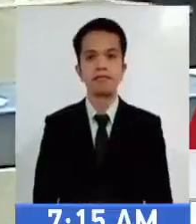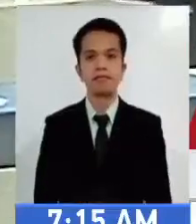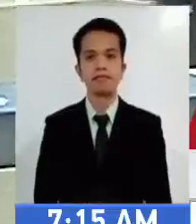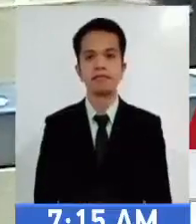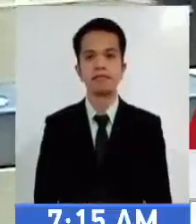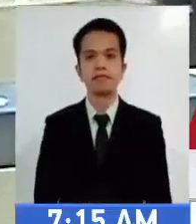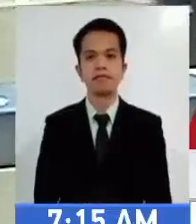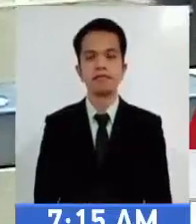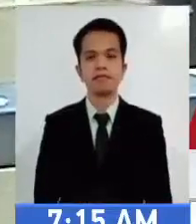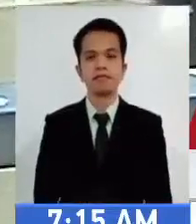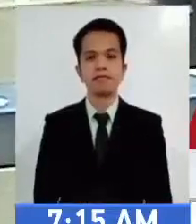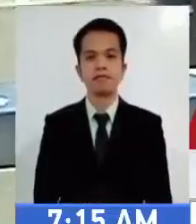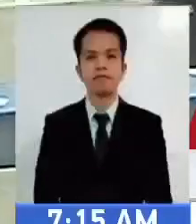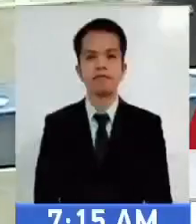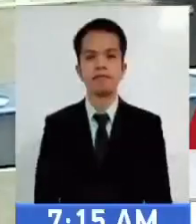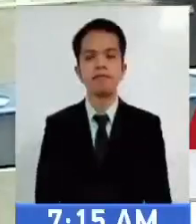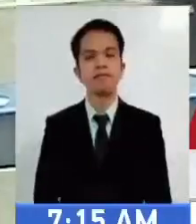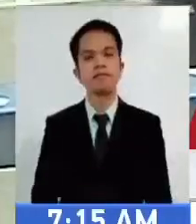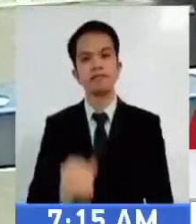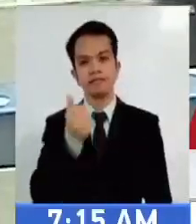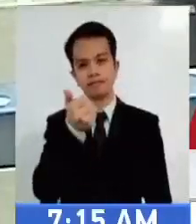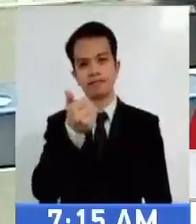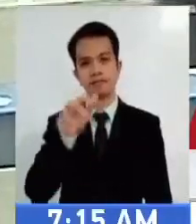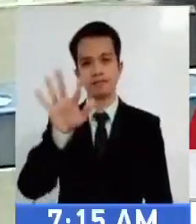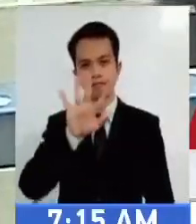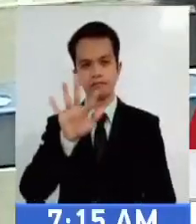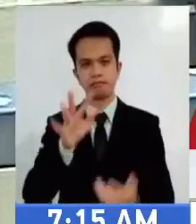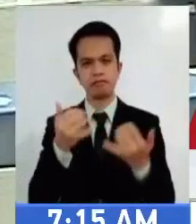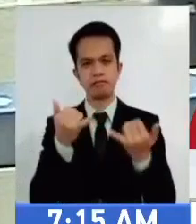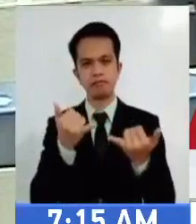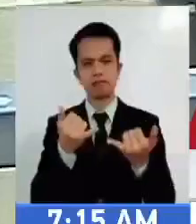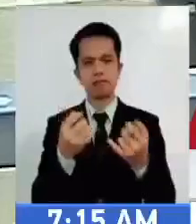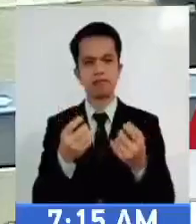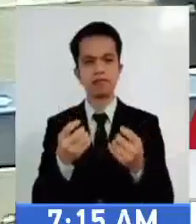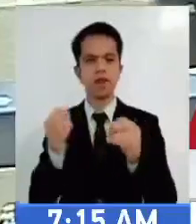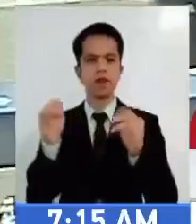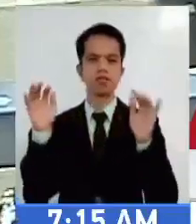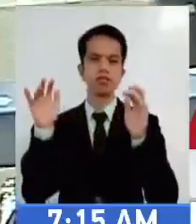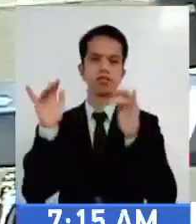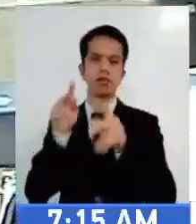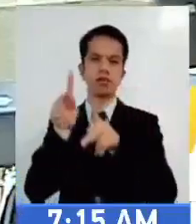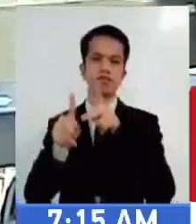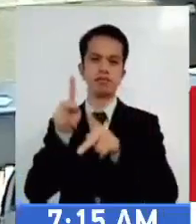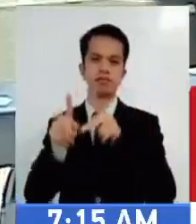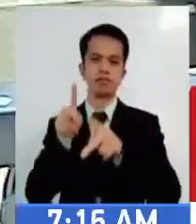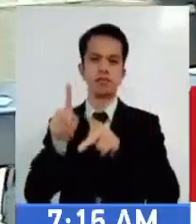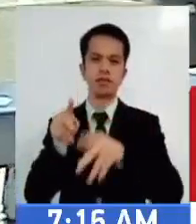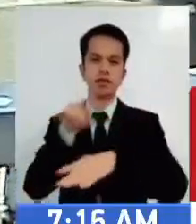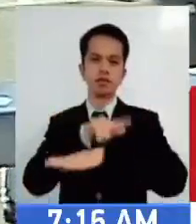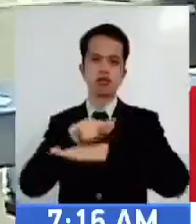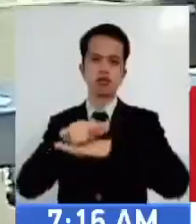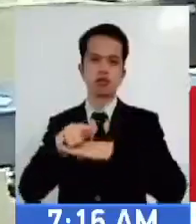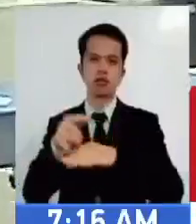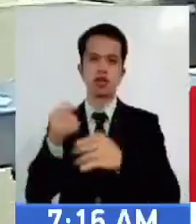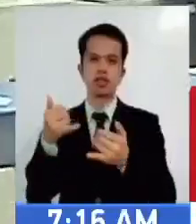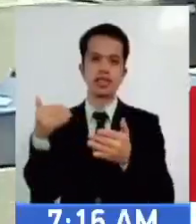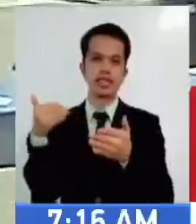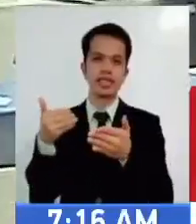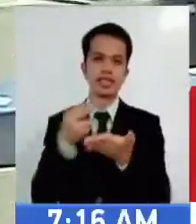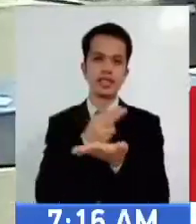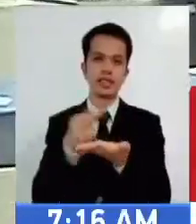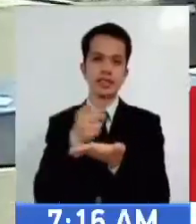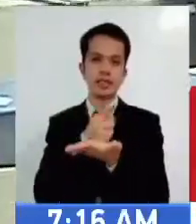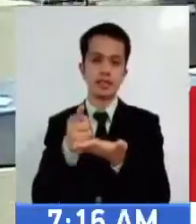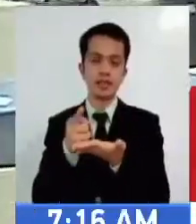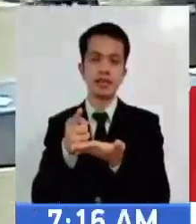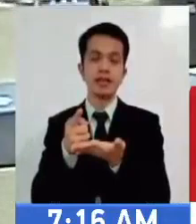Yeah, magandang umaga, paniguradong dagsa mababiyahe sa mga susunod na araw lalo't malapit na ang Holy Week. Kaya naman, para maiwasan ang holiday